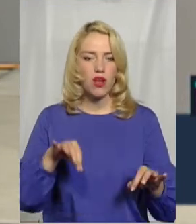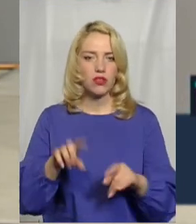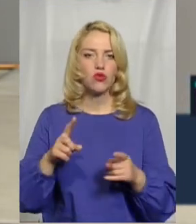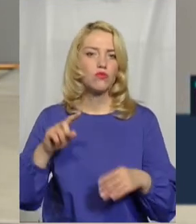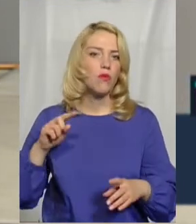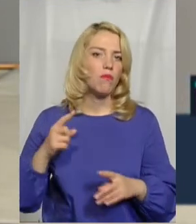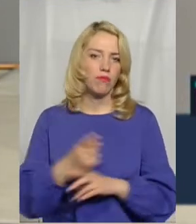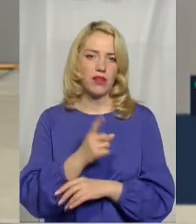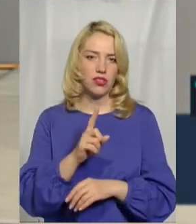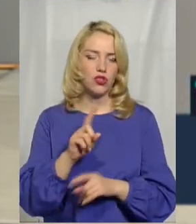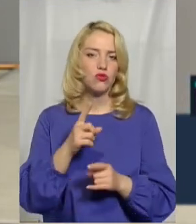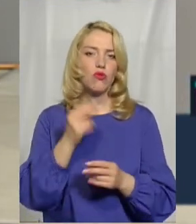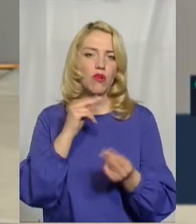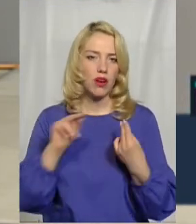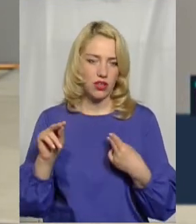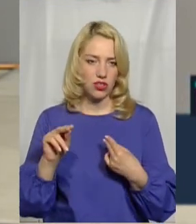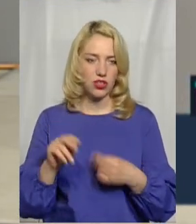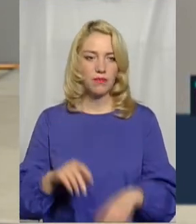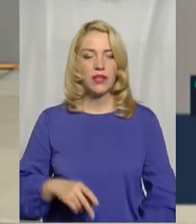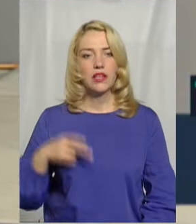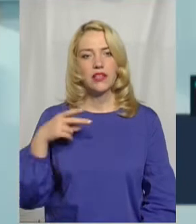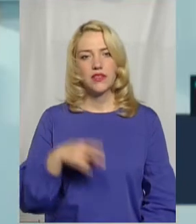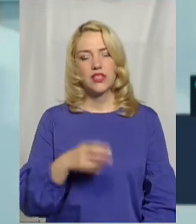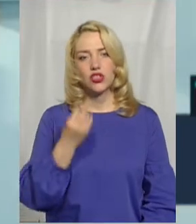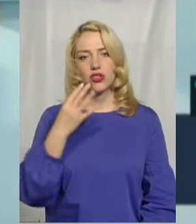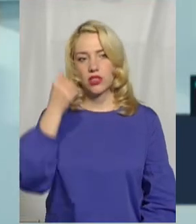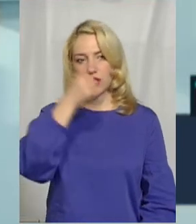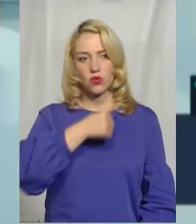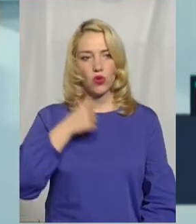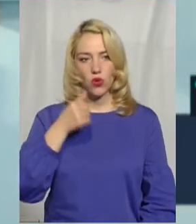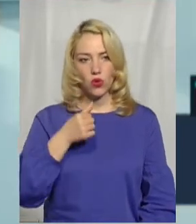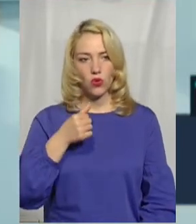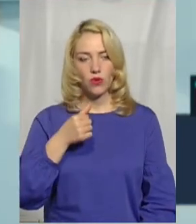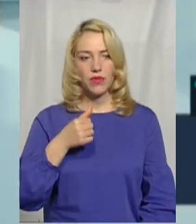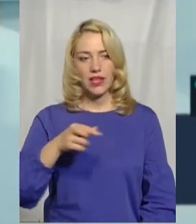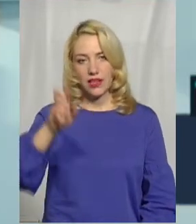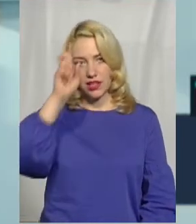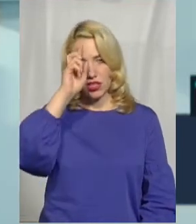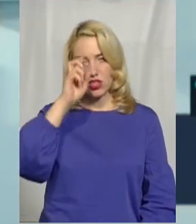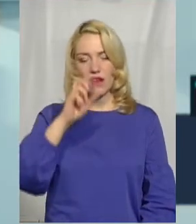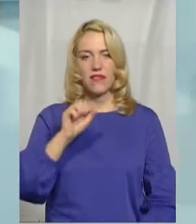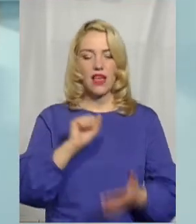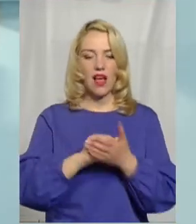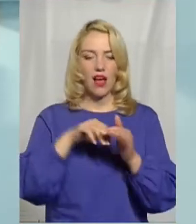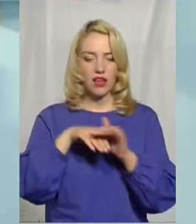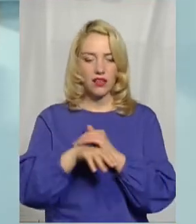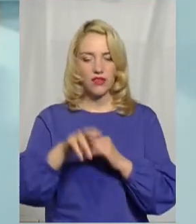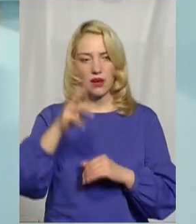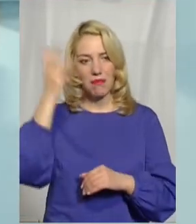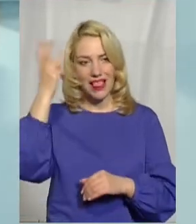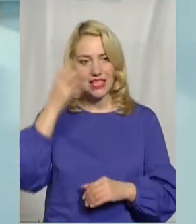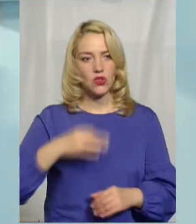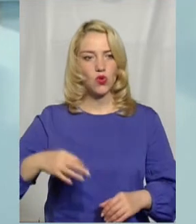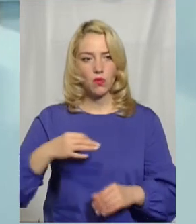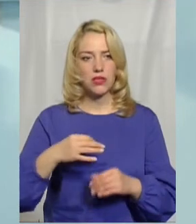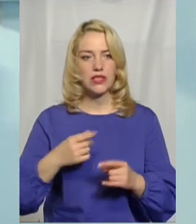перший, кращий? З 2014 року Державний архів Хмельницької області